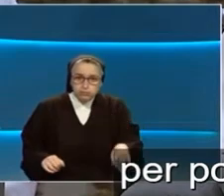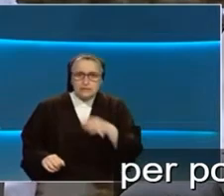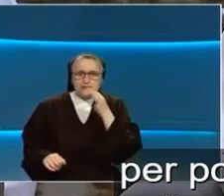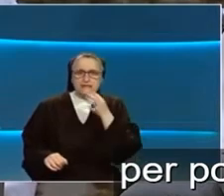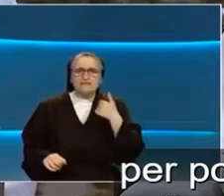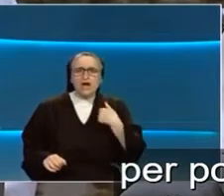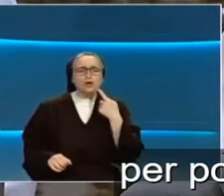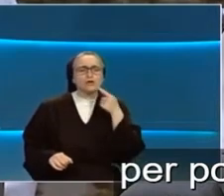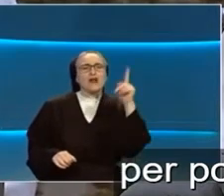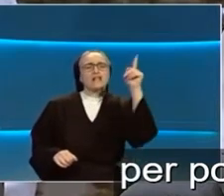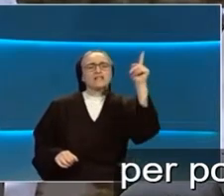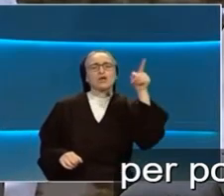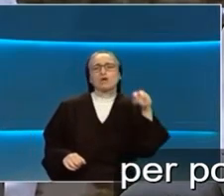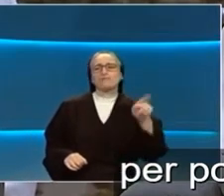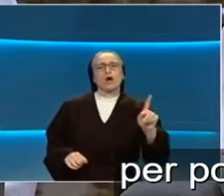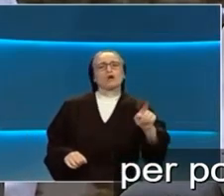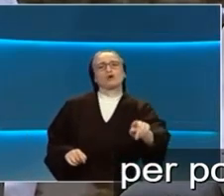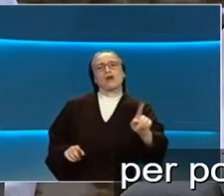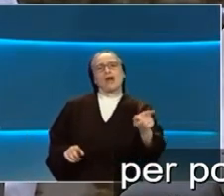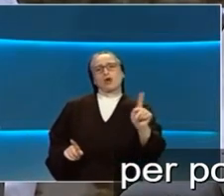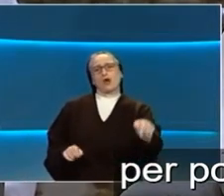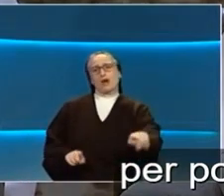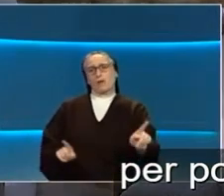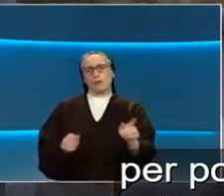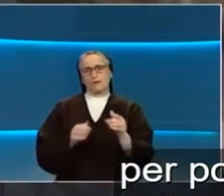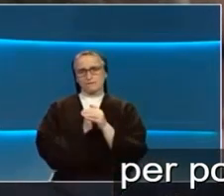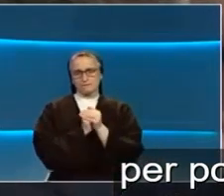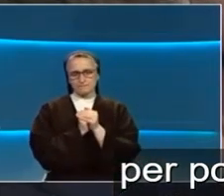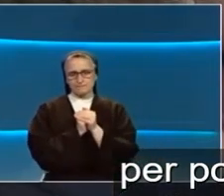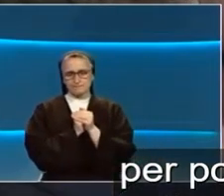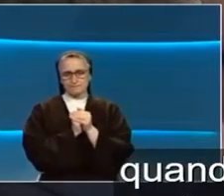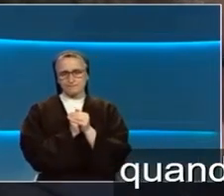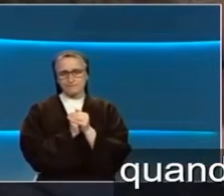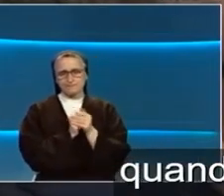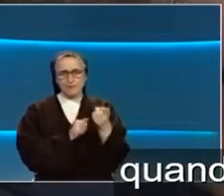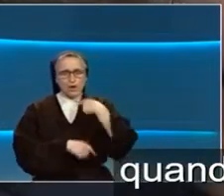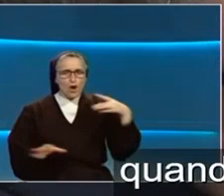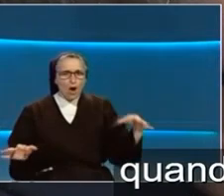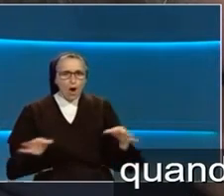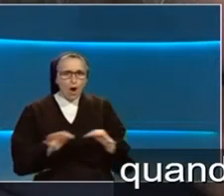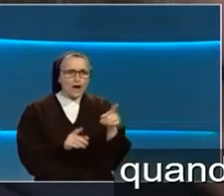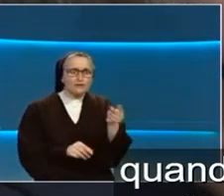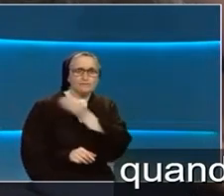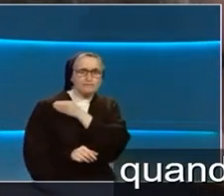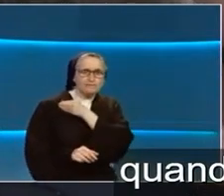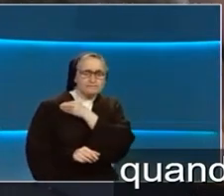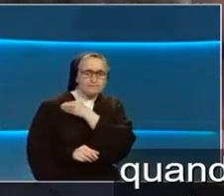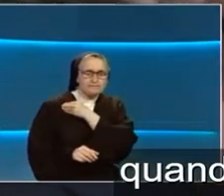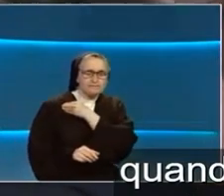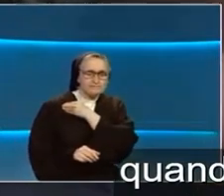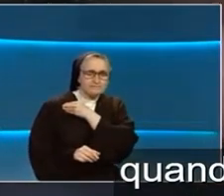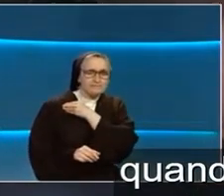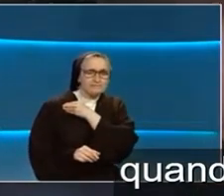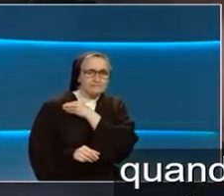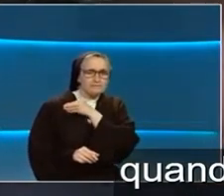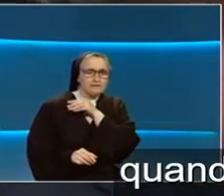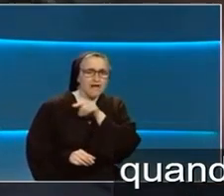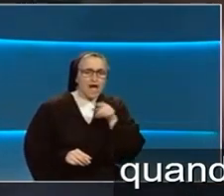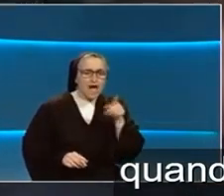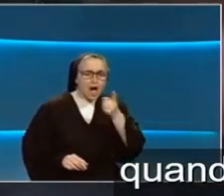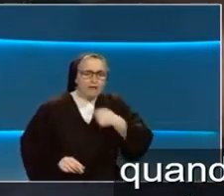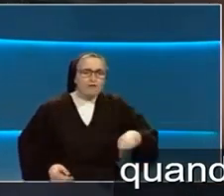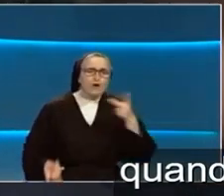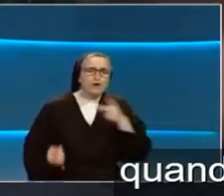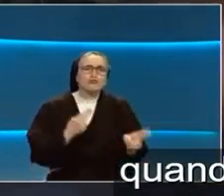이들, 투쟁하고 고통당하고 희망하는 사람들이 있는 곳에서 그분은 여기 안 계시다라고 반복합시다.